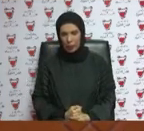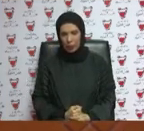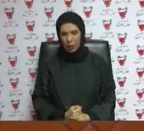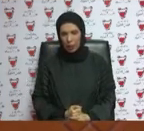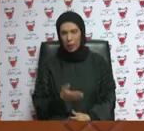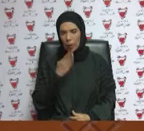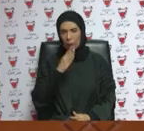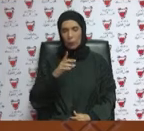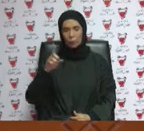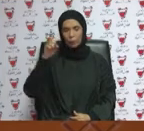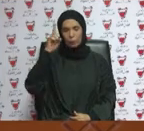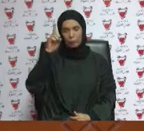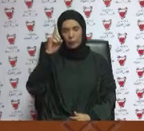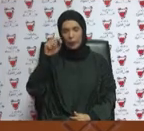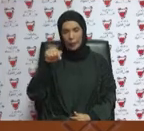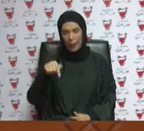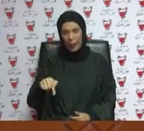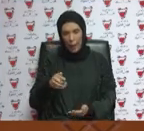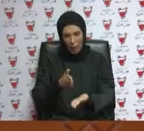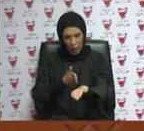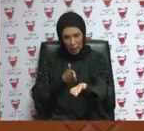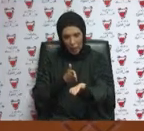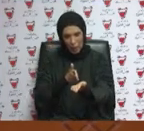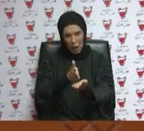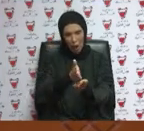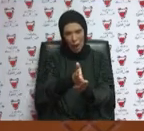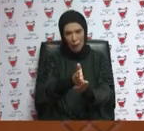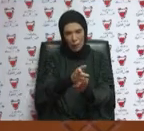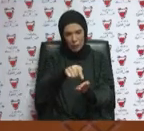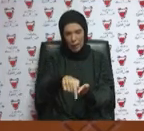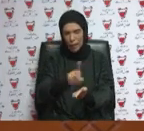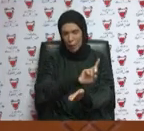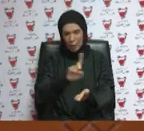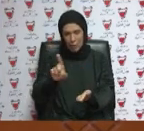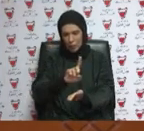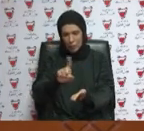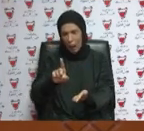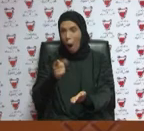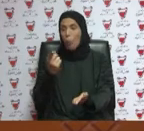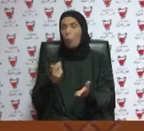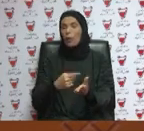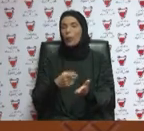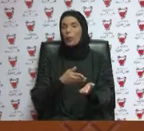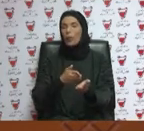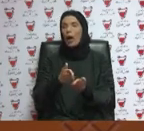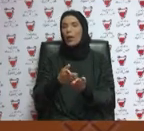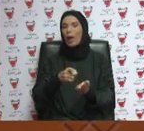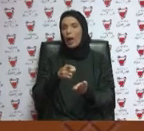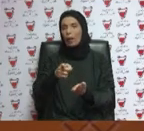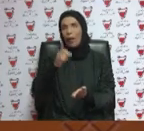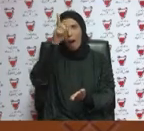نحمد الله عز وجل الذي هدانا لهذا وما كنا لنهتدي لولا أن هدانا